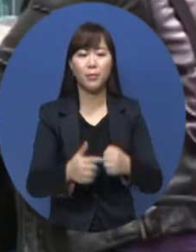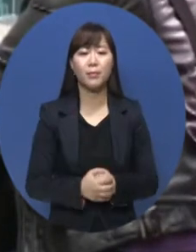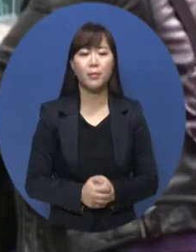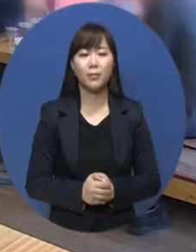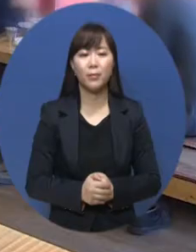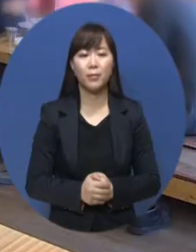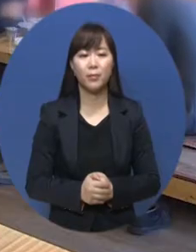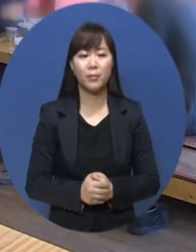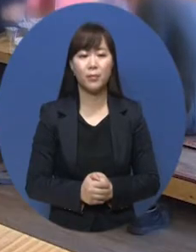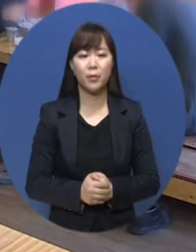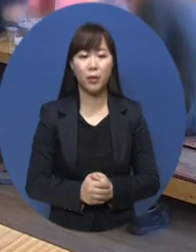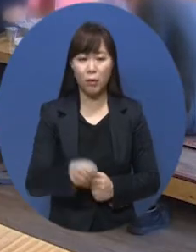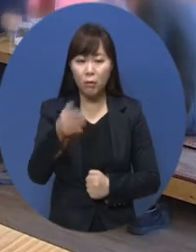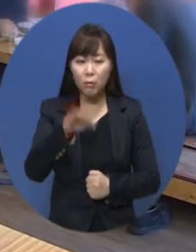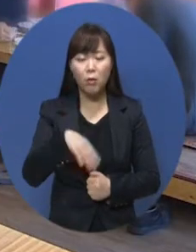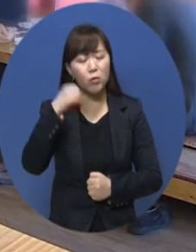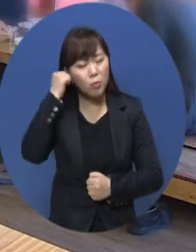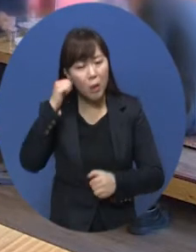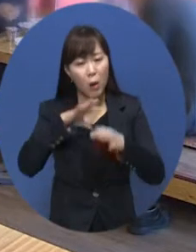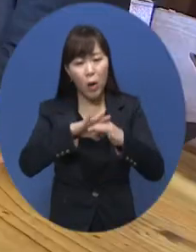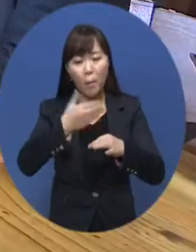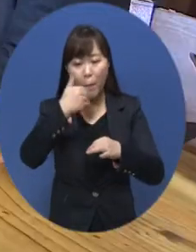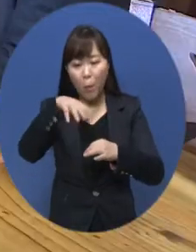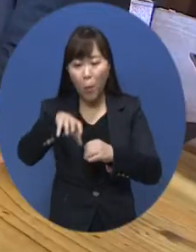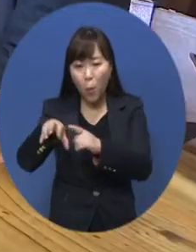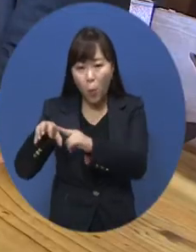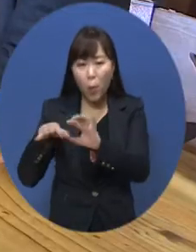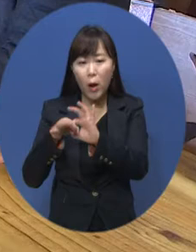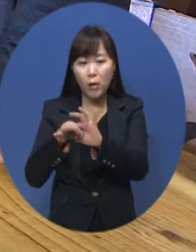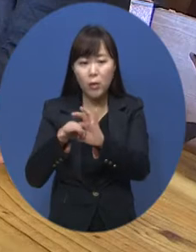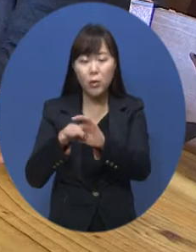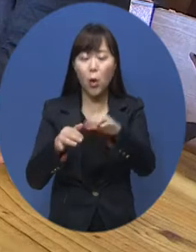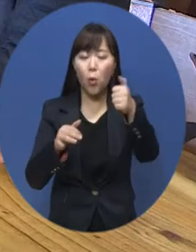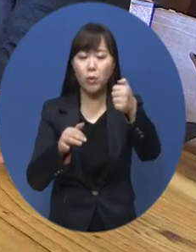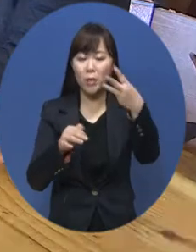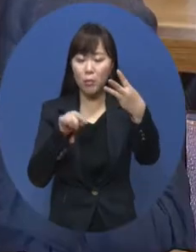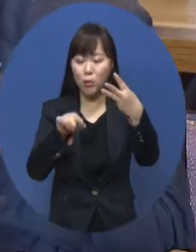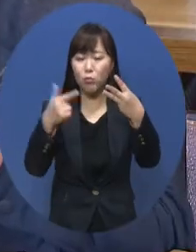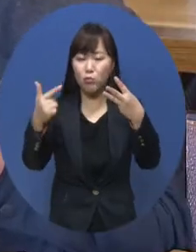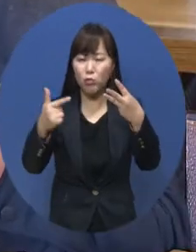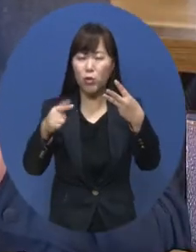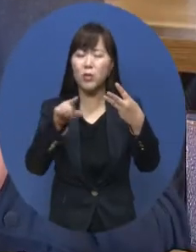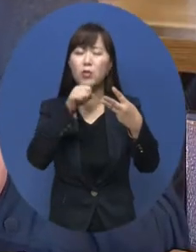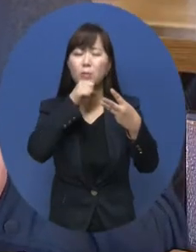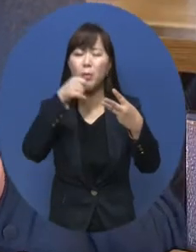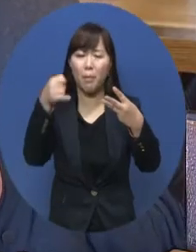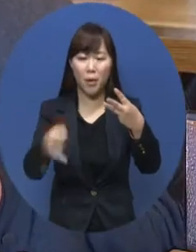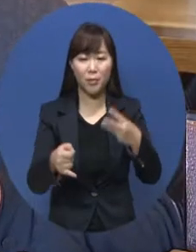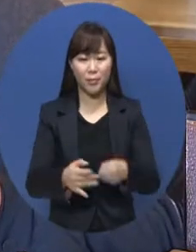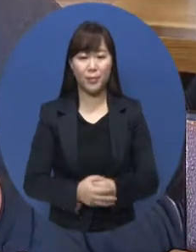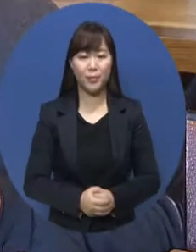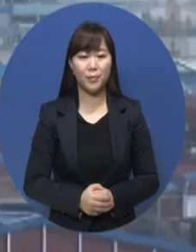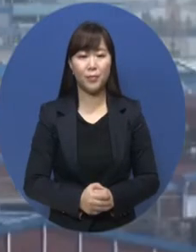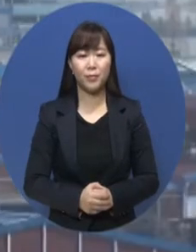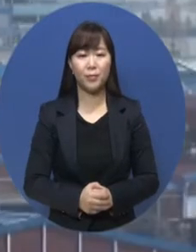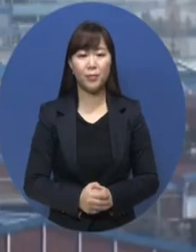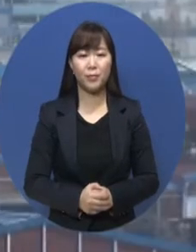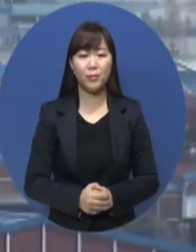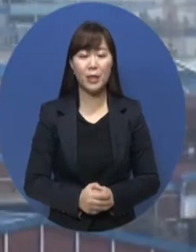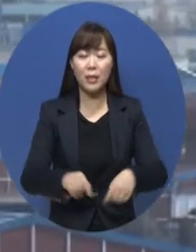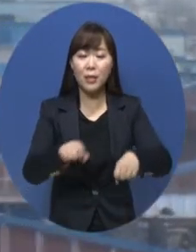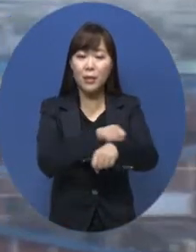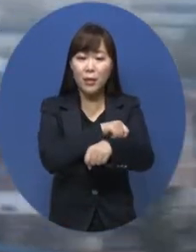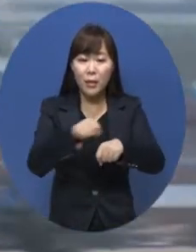나타냈으며 상대적으로 숙박 및 음식점업이 53.6점으로 가장 낮은 점수를 보였습니다.